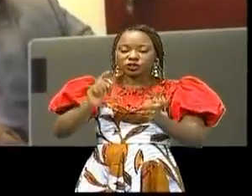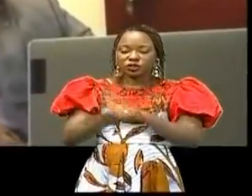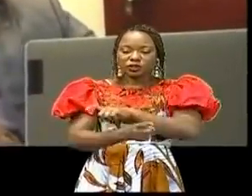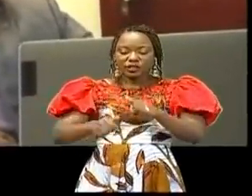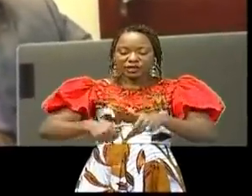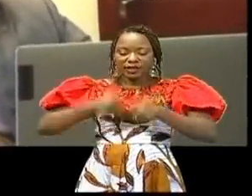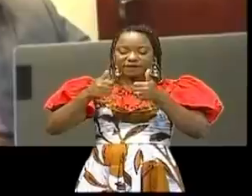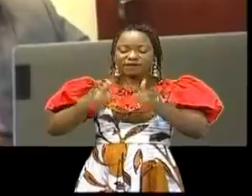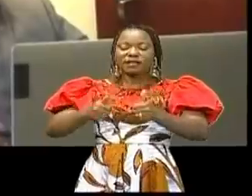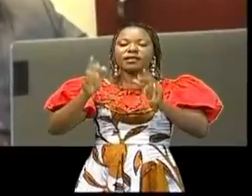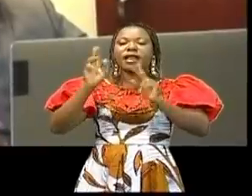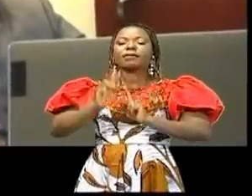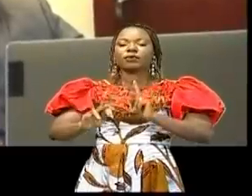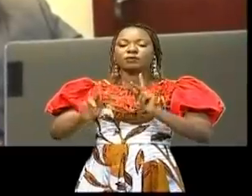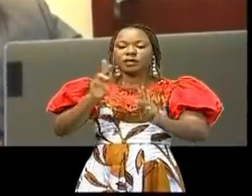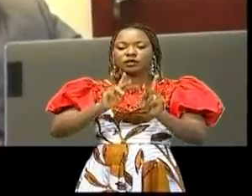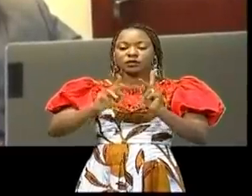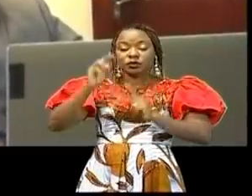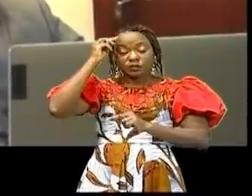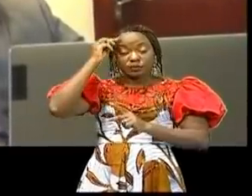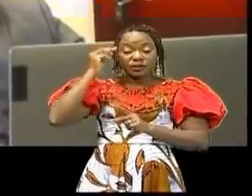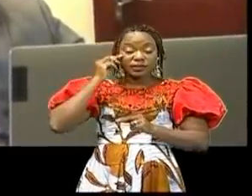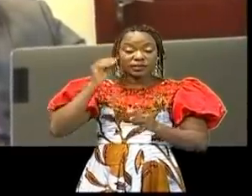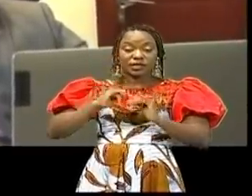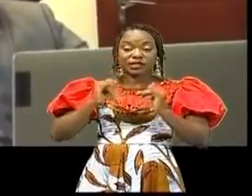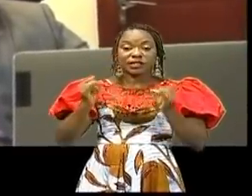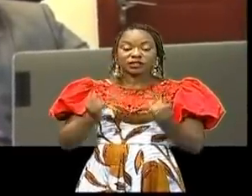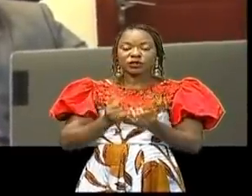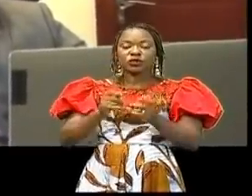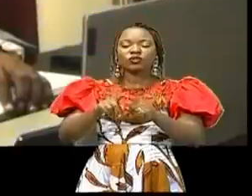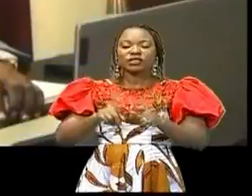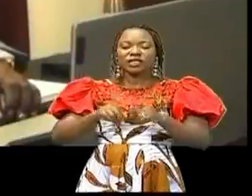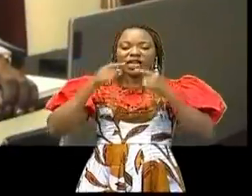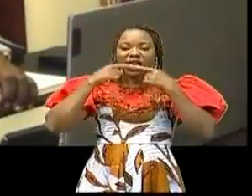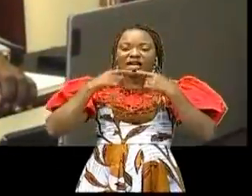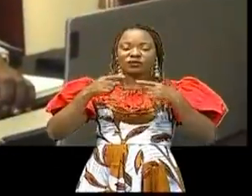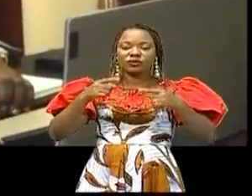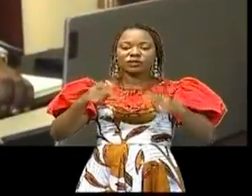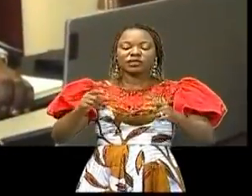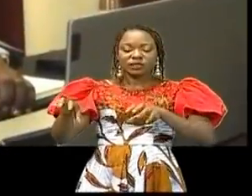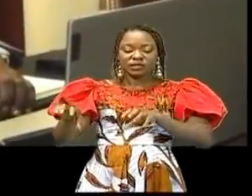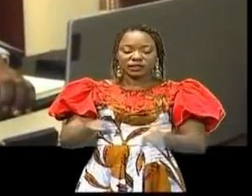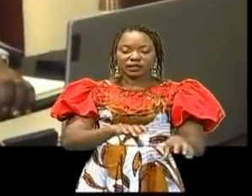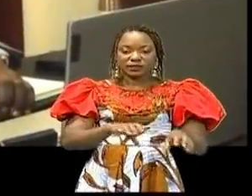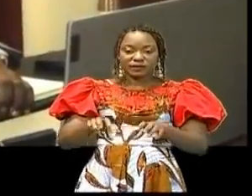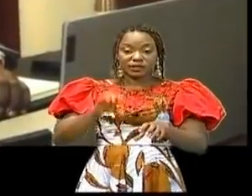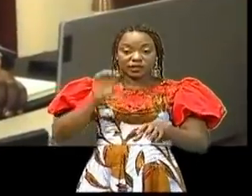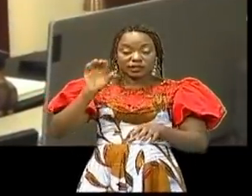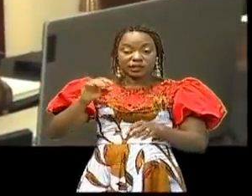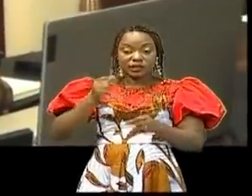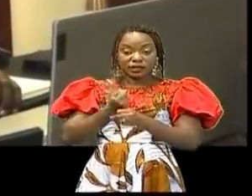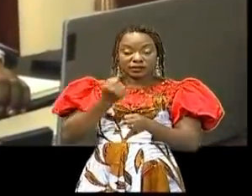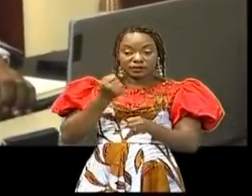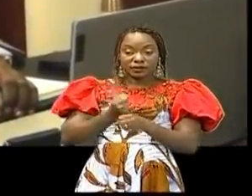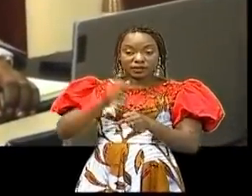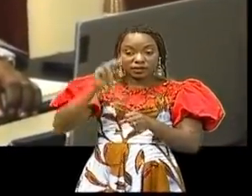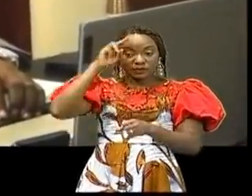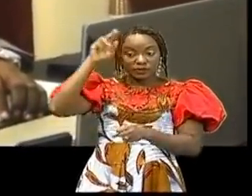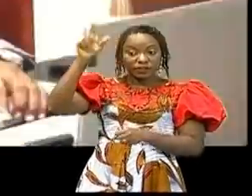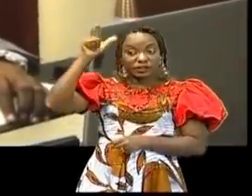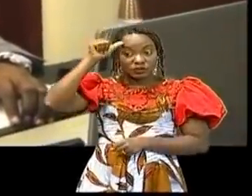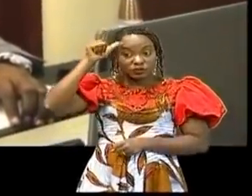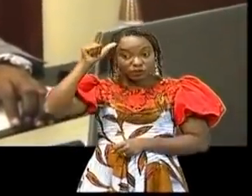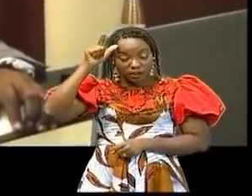de la population. Le ministre de l'Industrie a annoncé les lancements des activités de ces centres d'excellence à l'université de